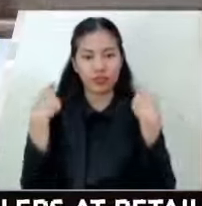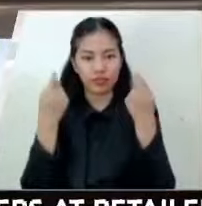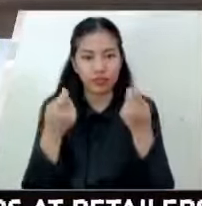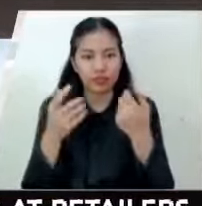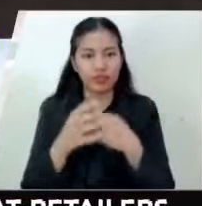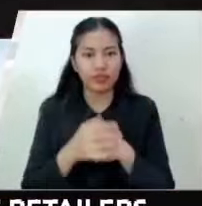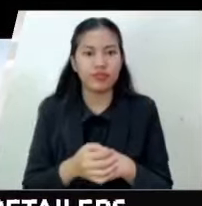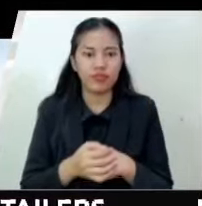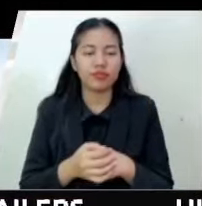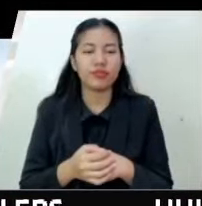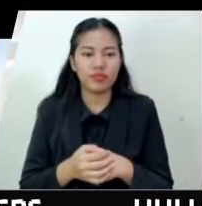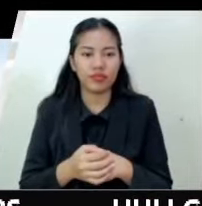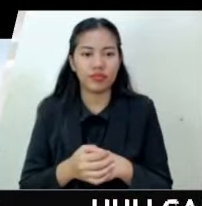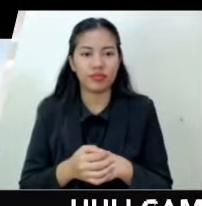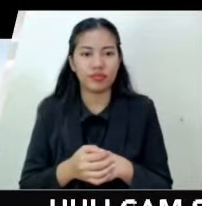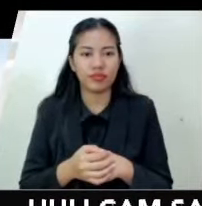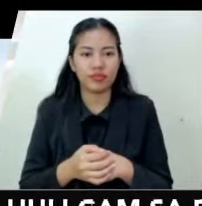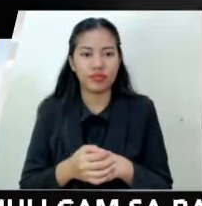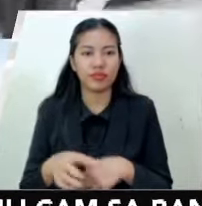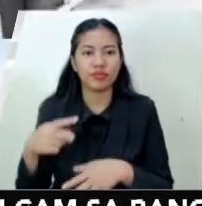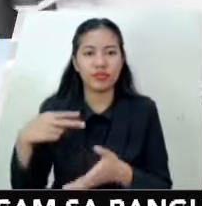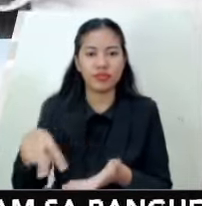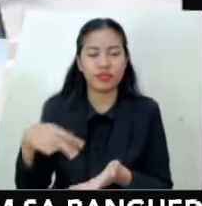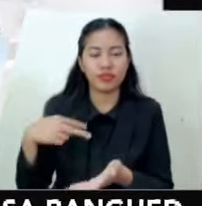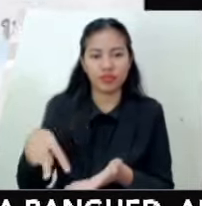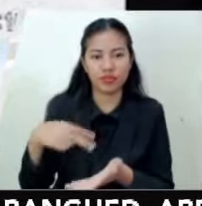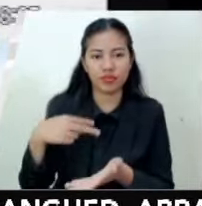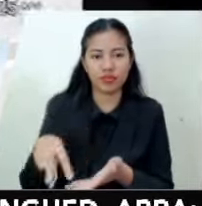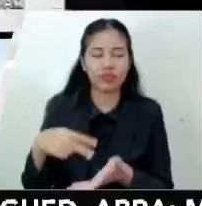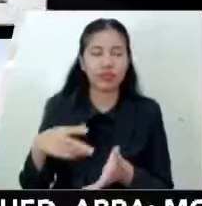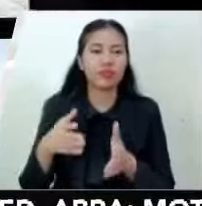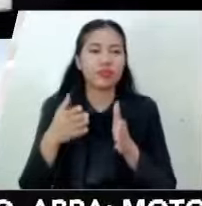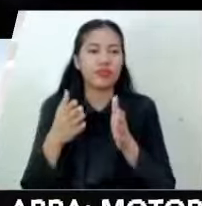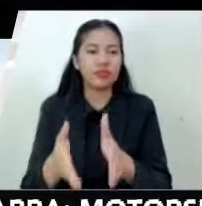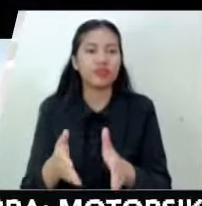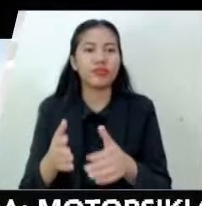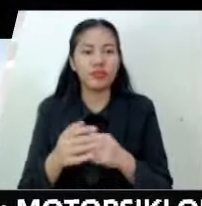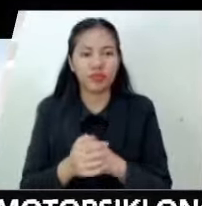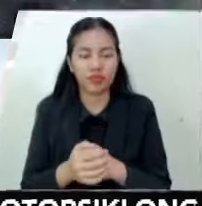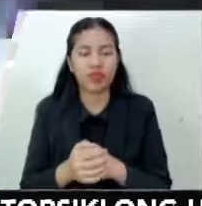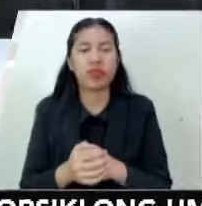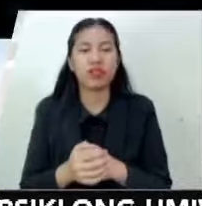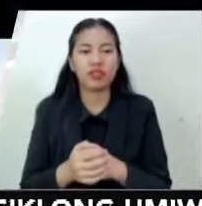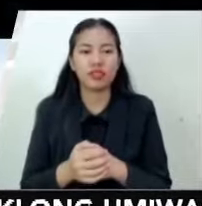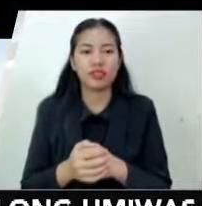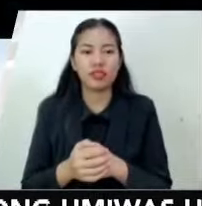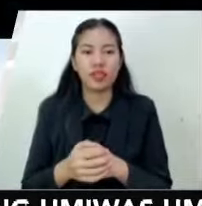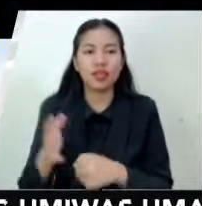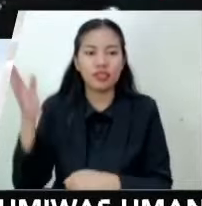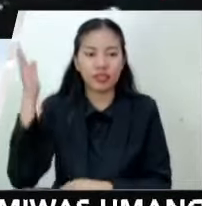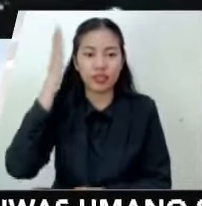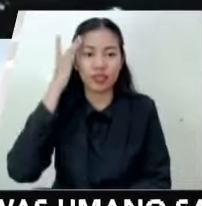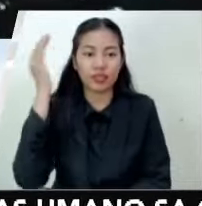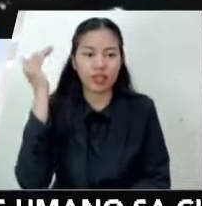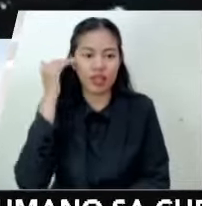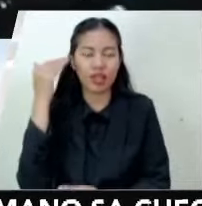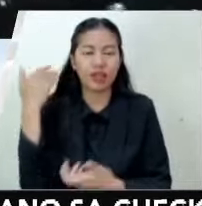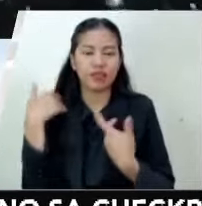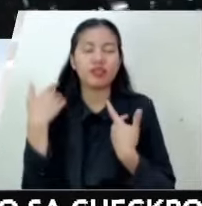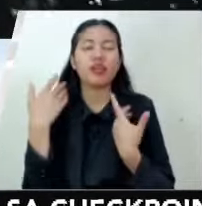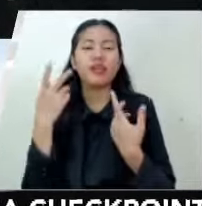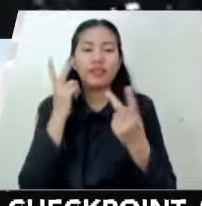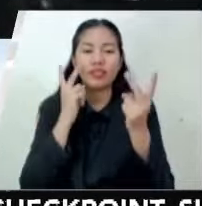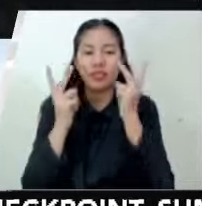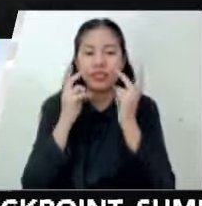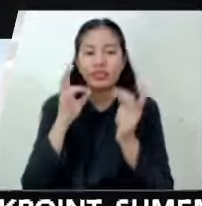shirt habang sumasayaw sa kalsada ng Seoul, South Korea. Ang video na yan may mahigit